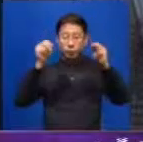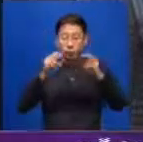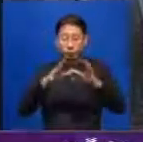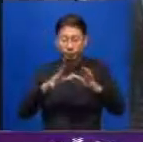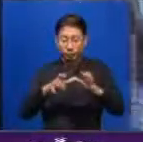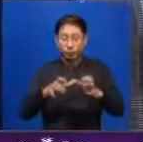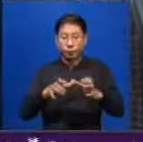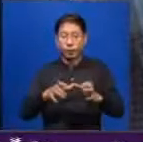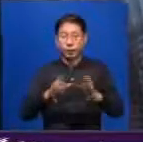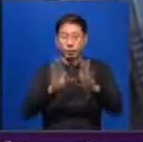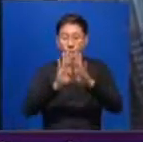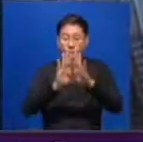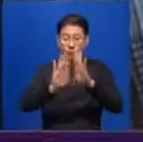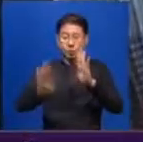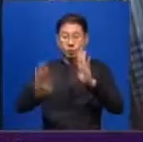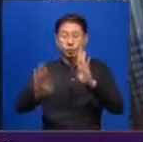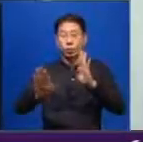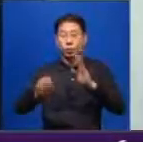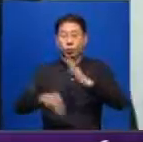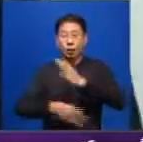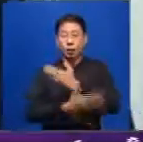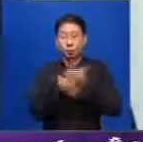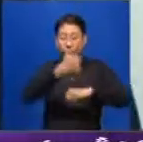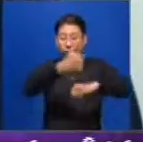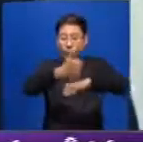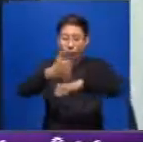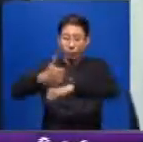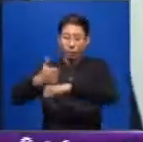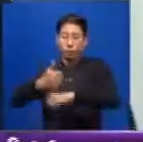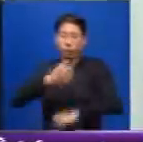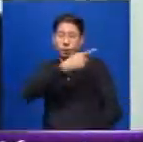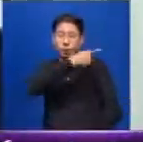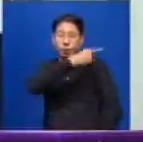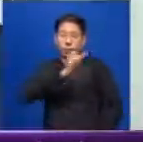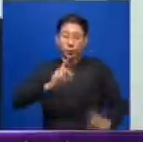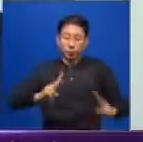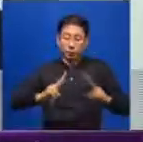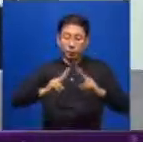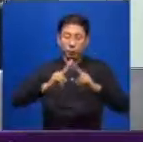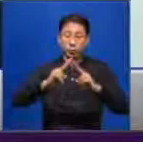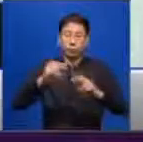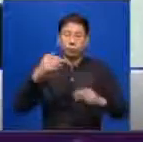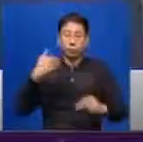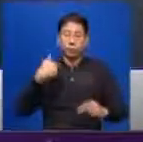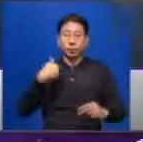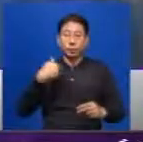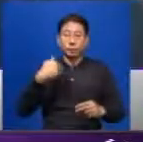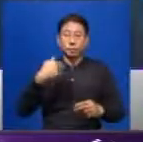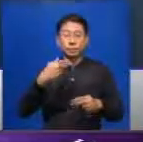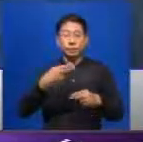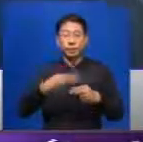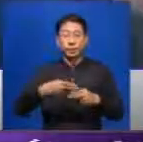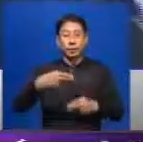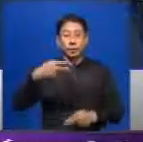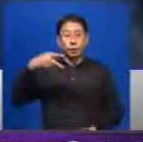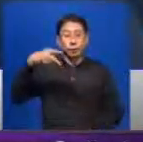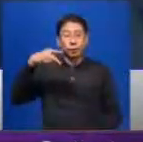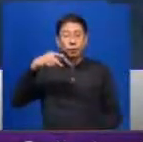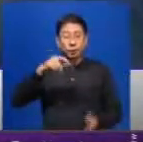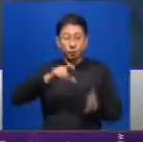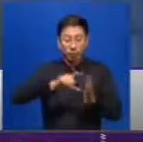นายกรัฐมนตรีได้เปิดโอกาสให้หัวหน้าส่วนราชการระดับปลัดกระทรวงนำโดยนายนนท์ธิกรกาญจนาจิตรา